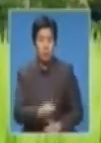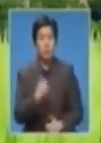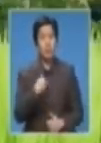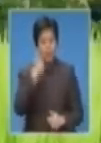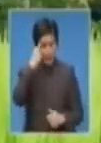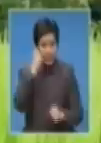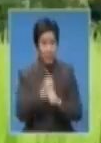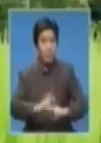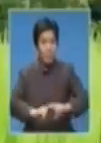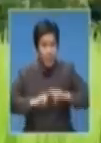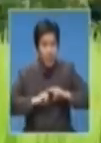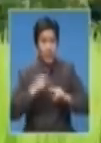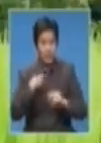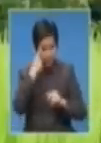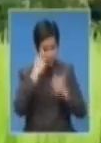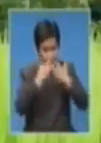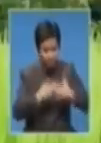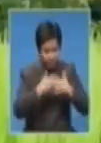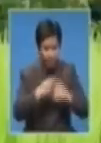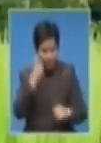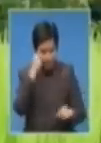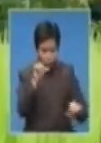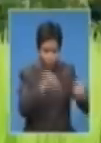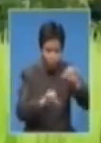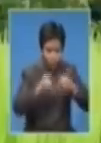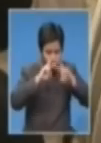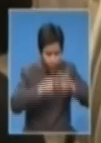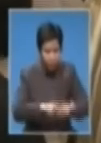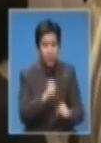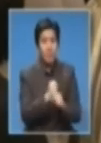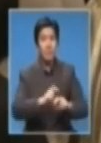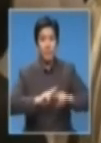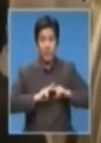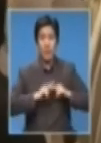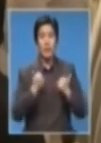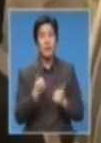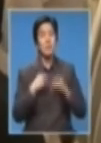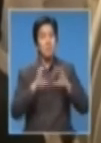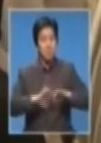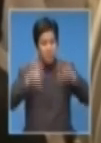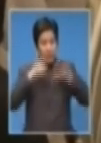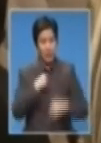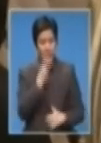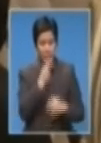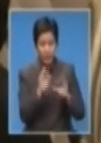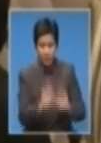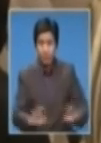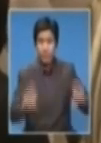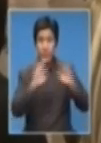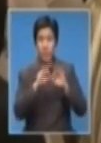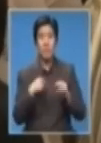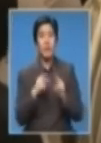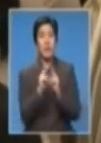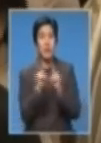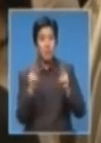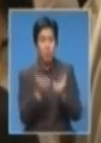ผลการวิจัยและพัฒนาซึ่งผมได้เรียนไปหลายครั้งแล้วรัฐบาลให้ความสำคัญในแนวทางดังกล่าวนี้นะครับได้มีการประชุมคณะกรรมการพัฒนาระ